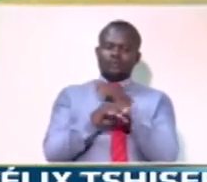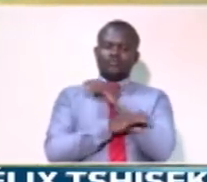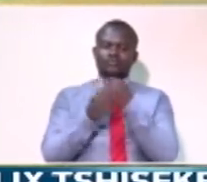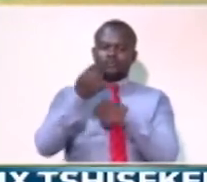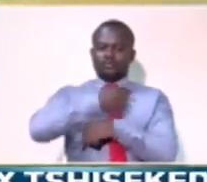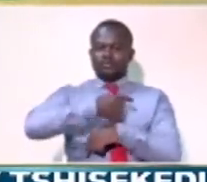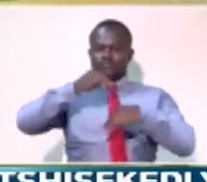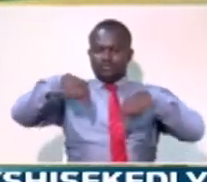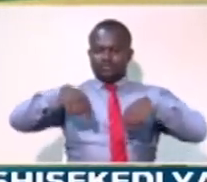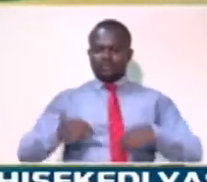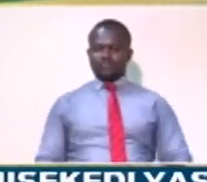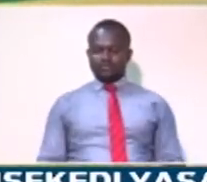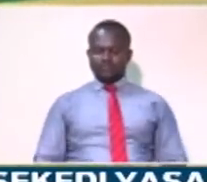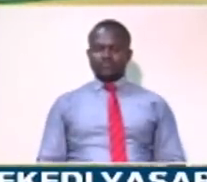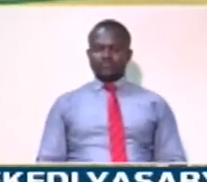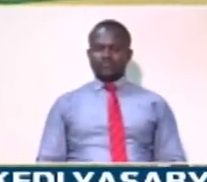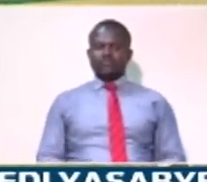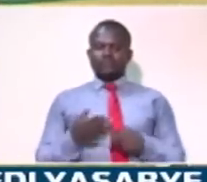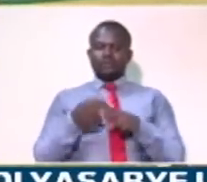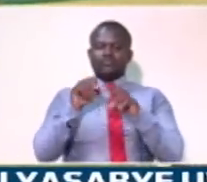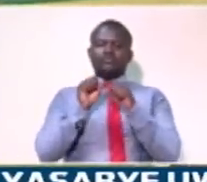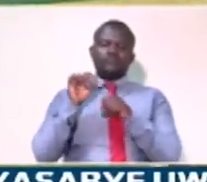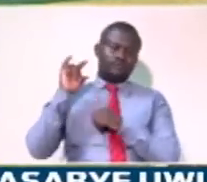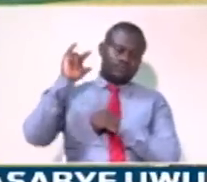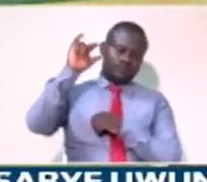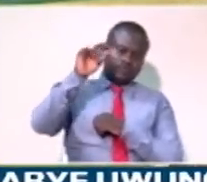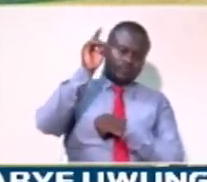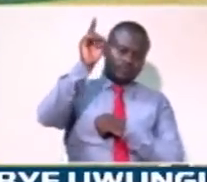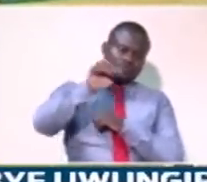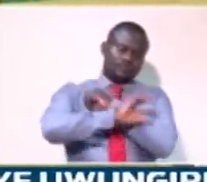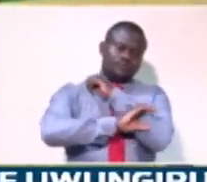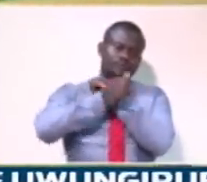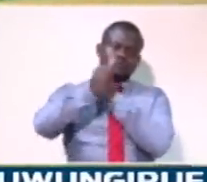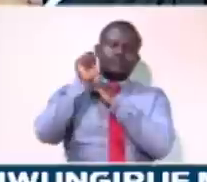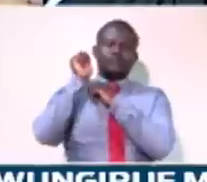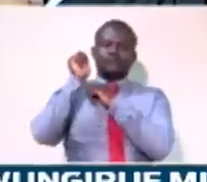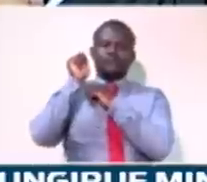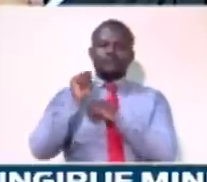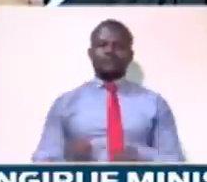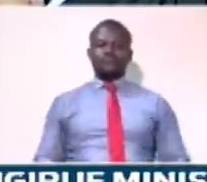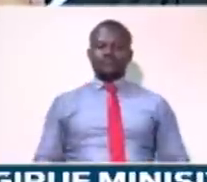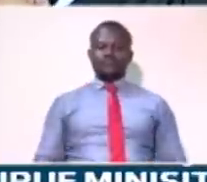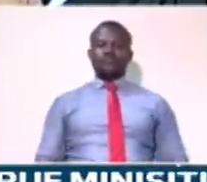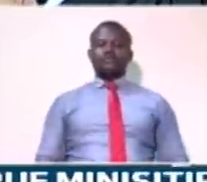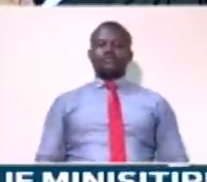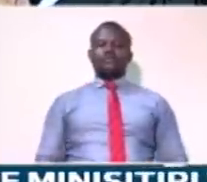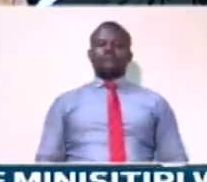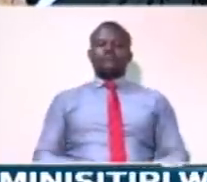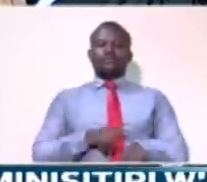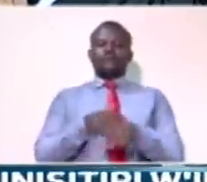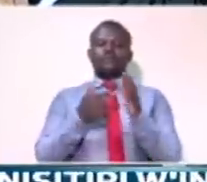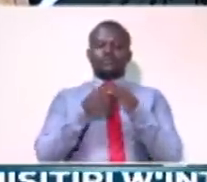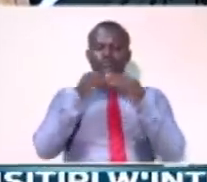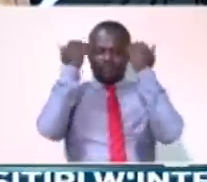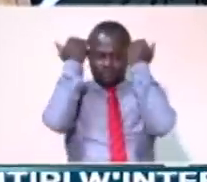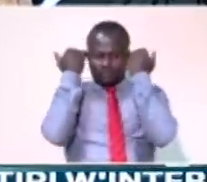munsi mu kanya araza gufata indege imujyana mu gihugu cyabo cy'Ububiligi Kuri wa gatanu ubwo yagaragaraga mu rukiko